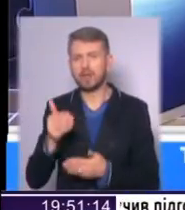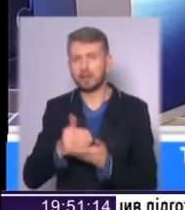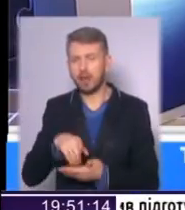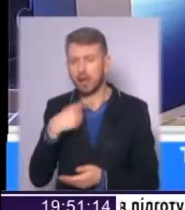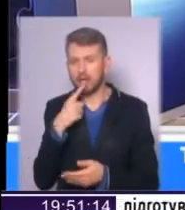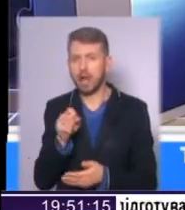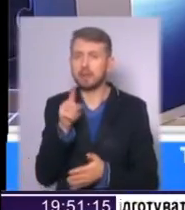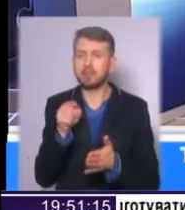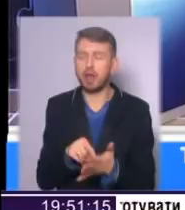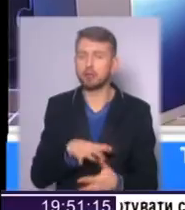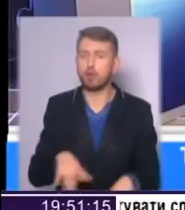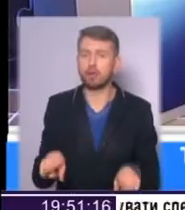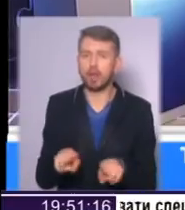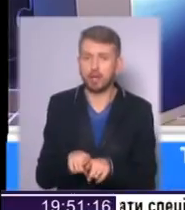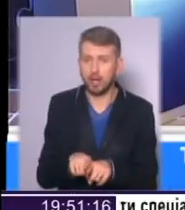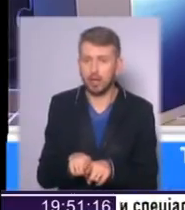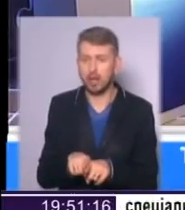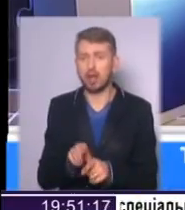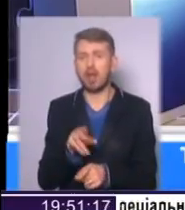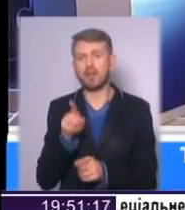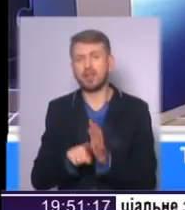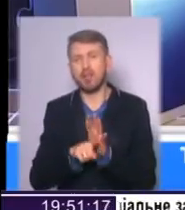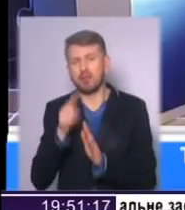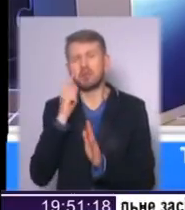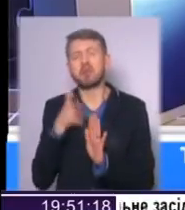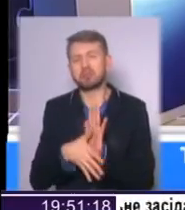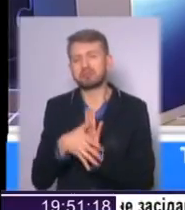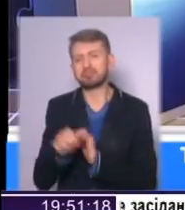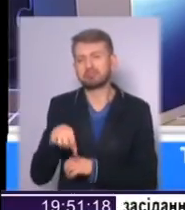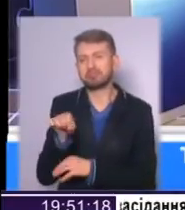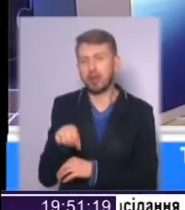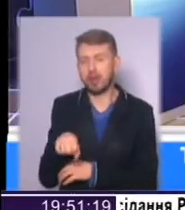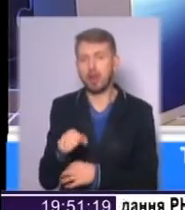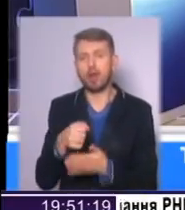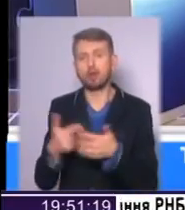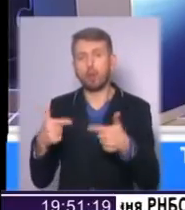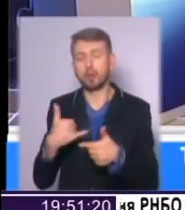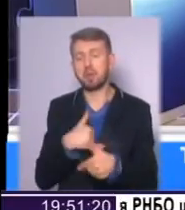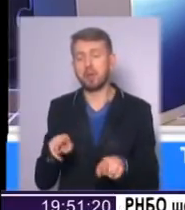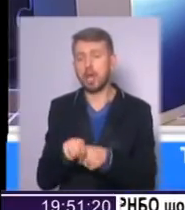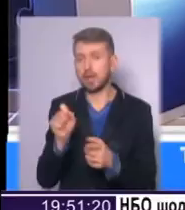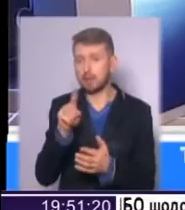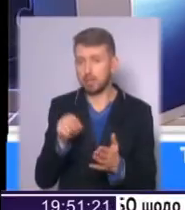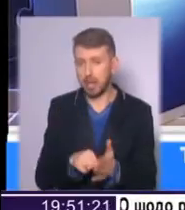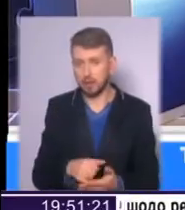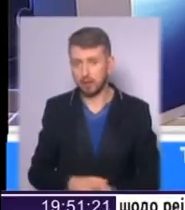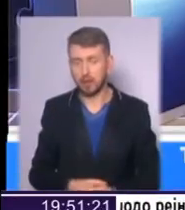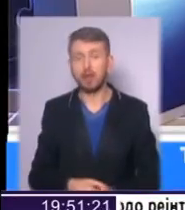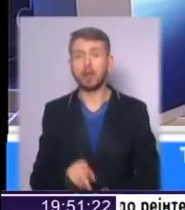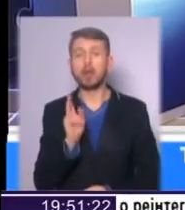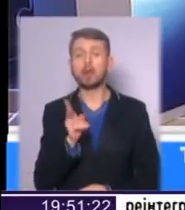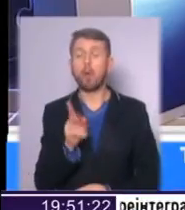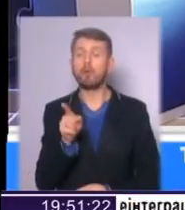було таке. Ну, якщо він починати, він каже, зрозумів і вето. А до гостя в мене таке запитання. Кого